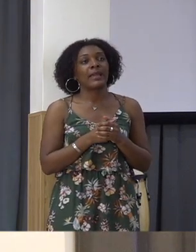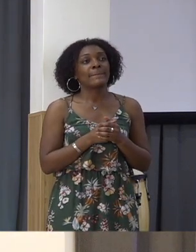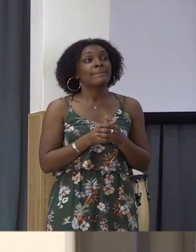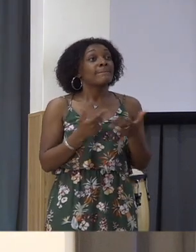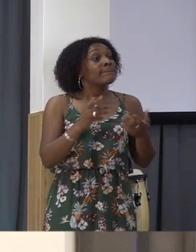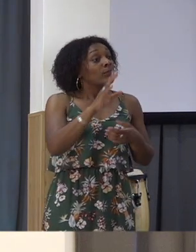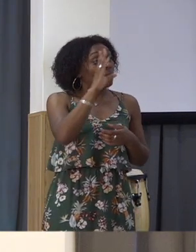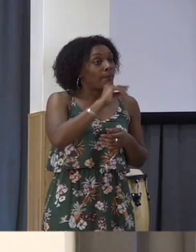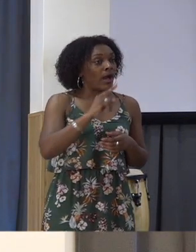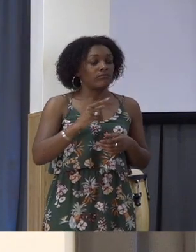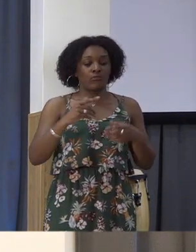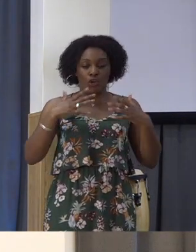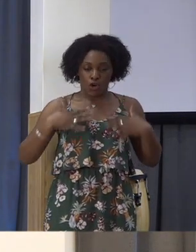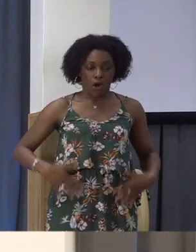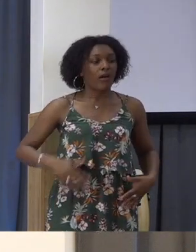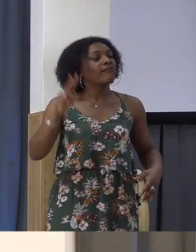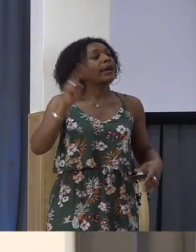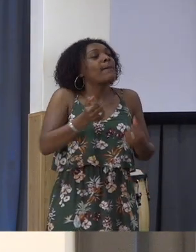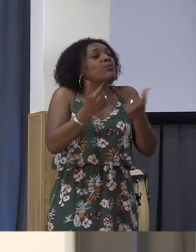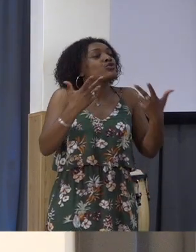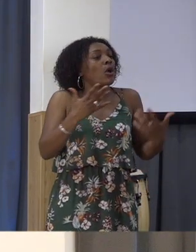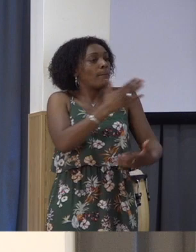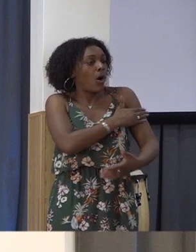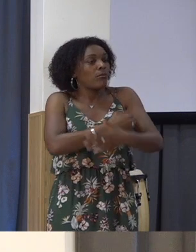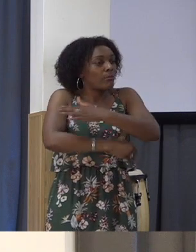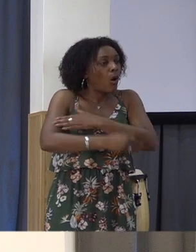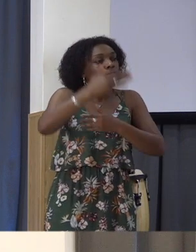le corps est composé de plusieurs membres.